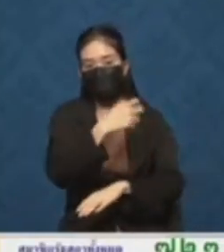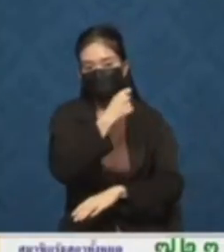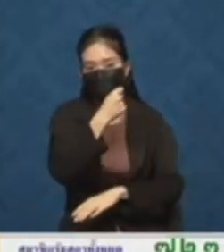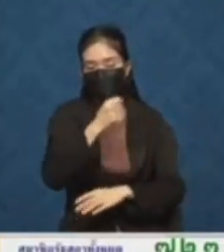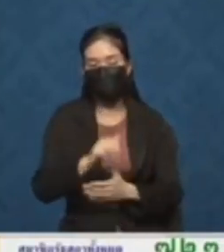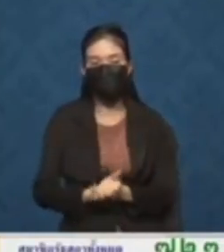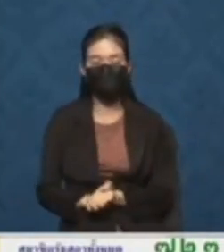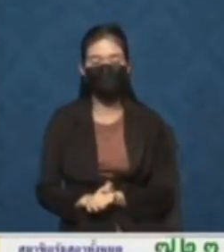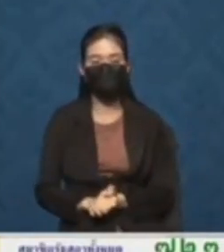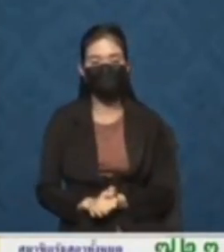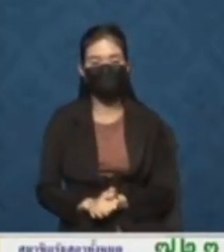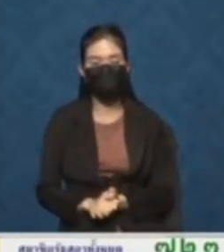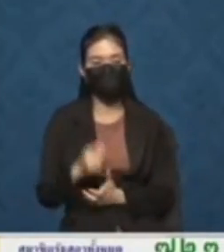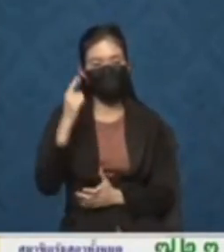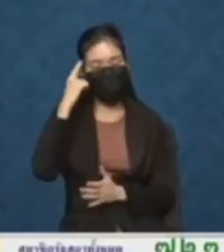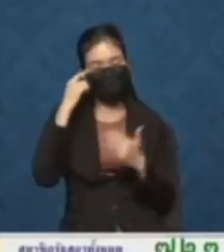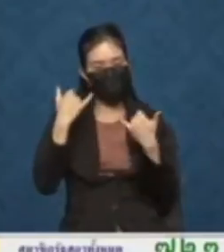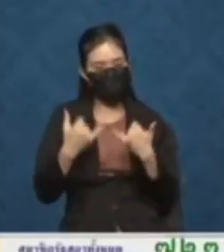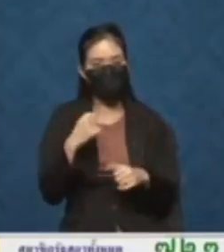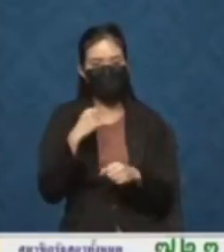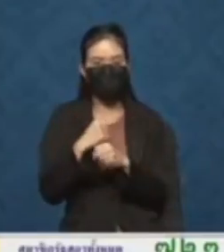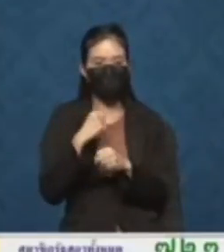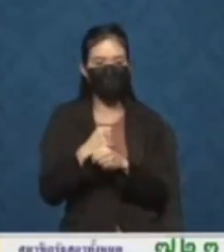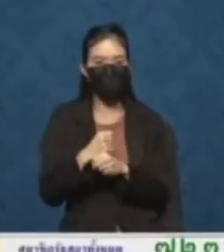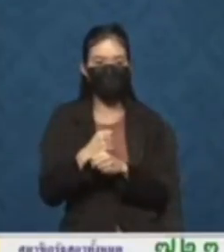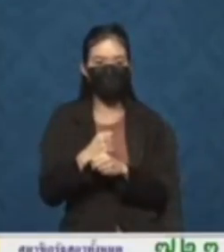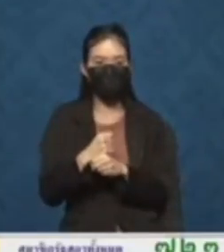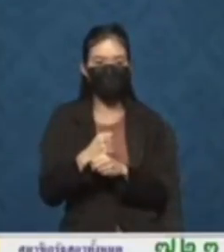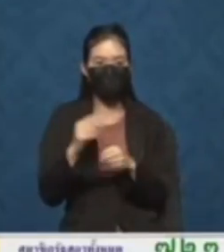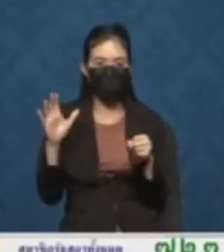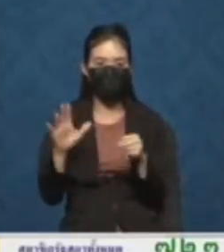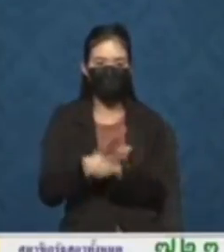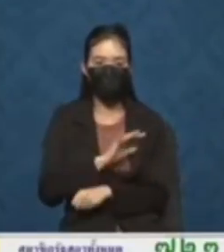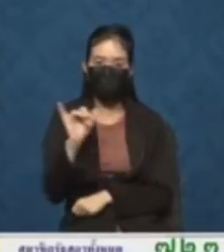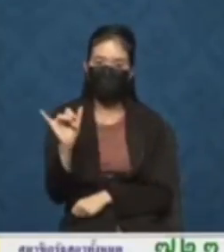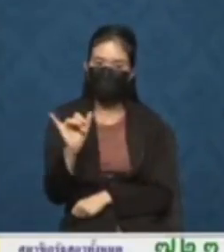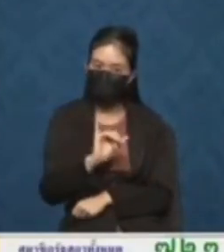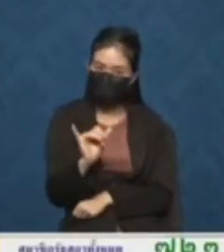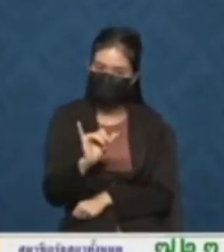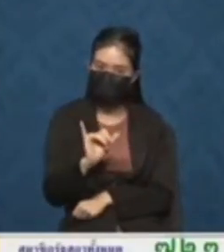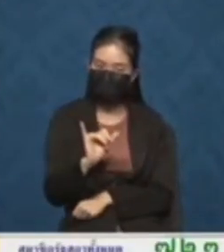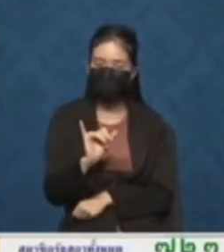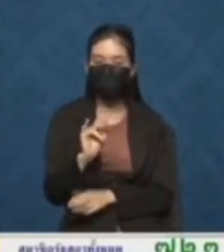เรื่องเหล่านี้ทำไม่ครบถ้วนทำผิดกฎหมายยังอยู่หลายพรรคการเมือง